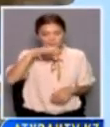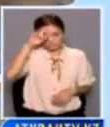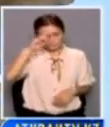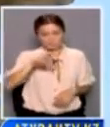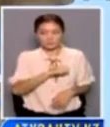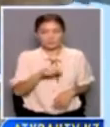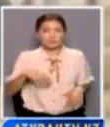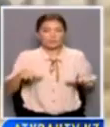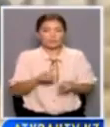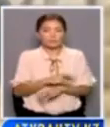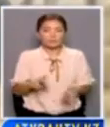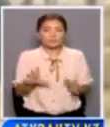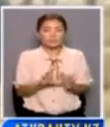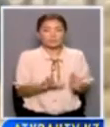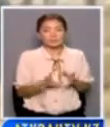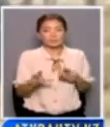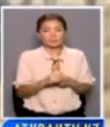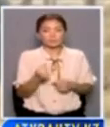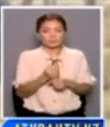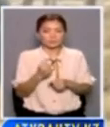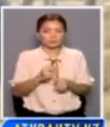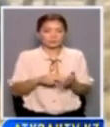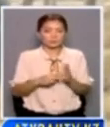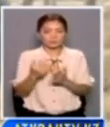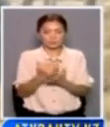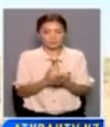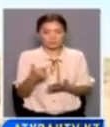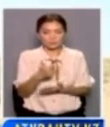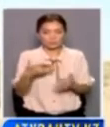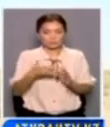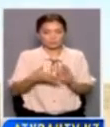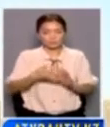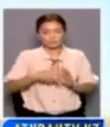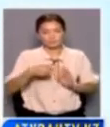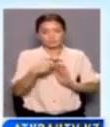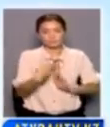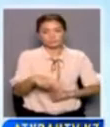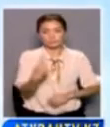Казахстан совместно с Министерством энергетики разрабатывается программа геологической разведки на